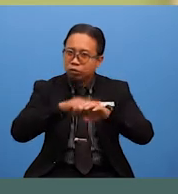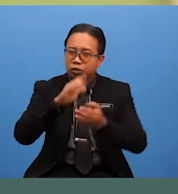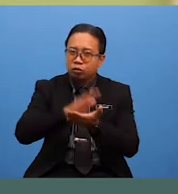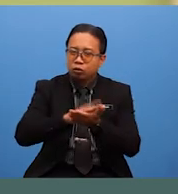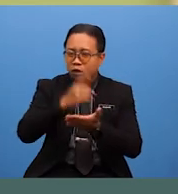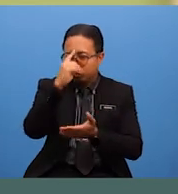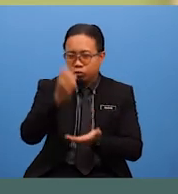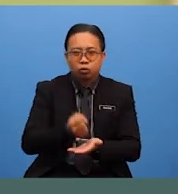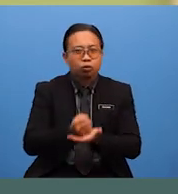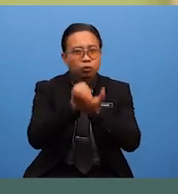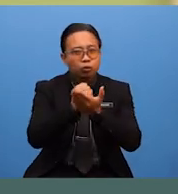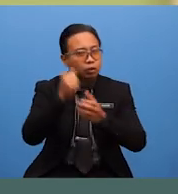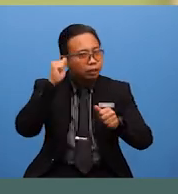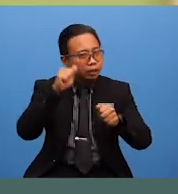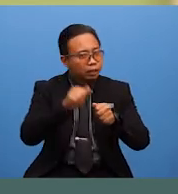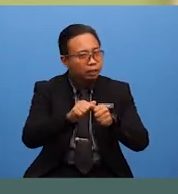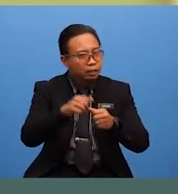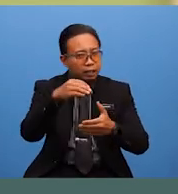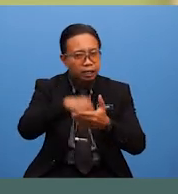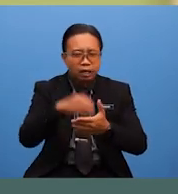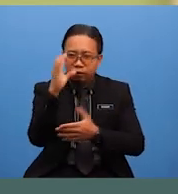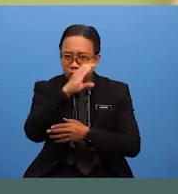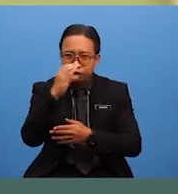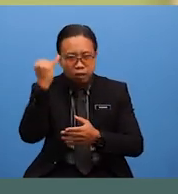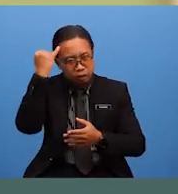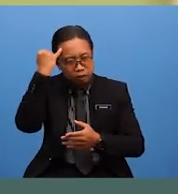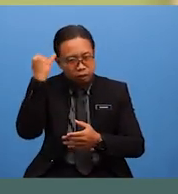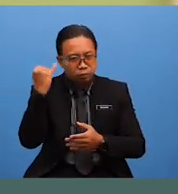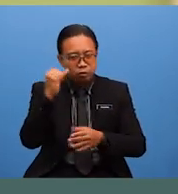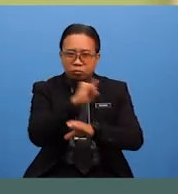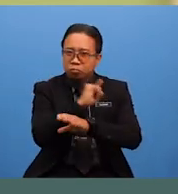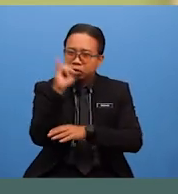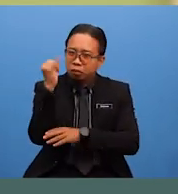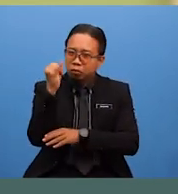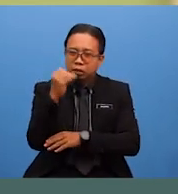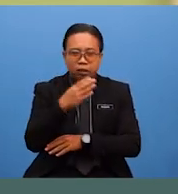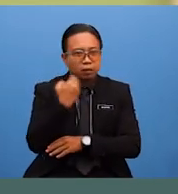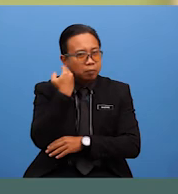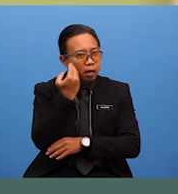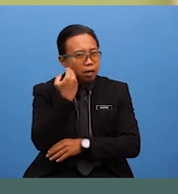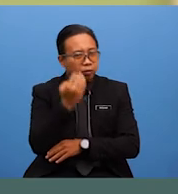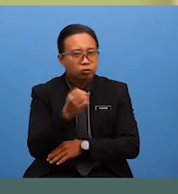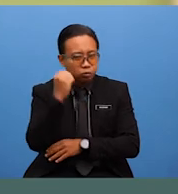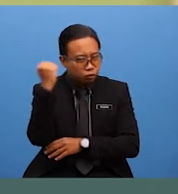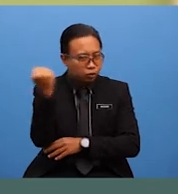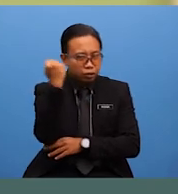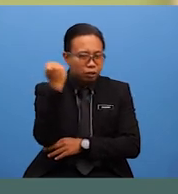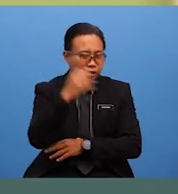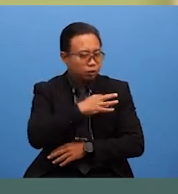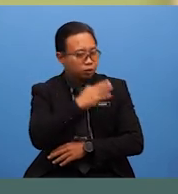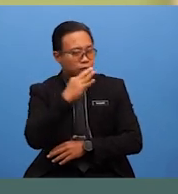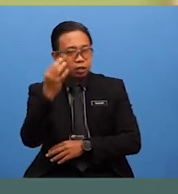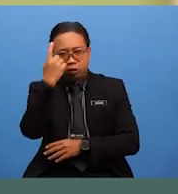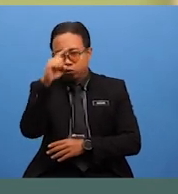membantu ingat dalam mencari ilmu kita tak boleh madu sejak Cenah bersemangat untuk